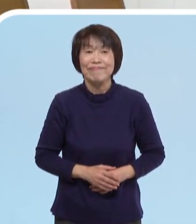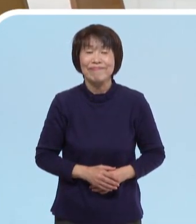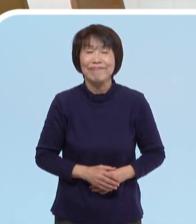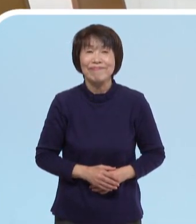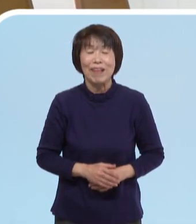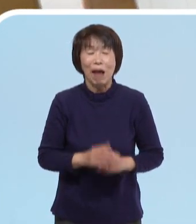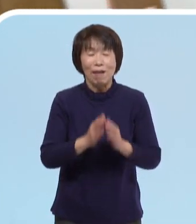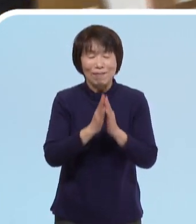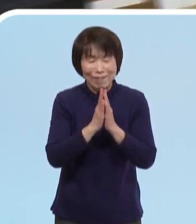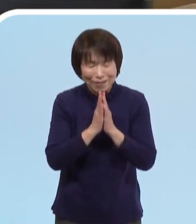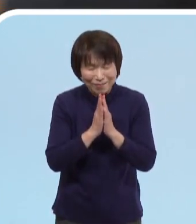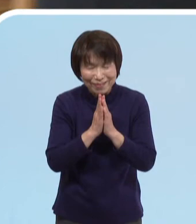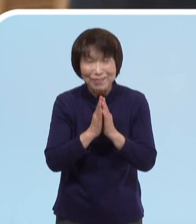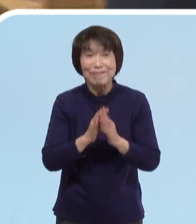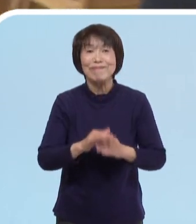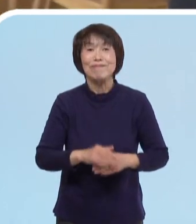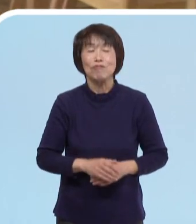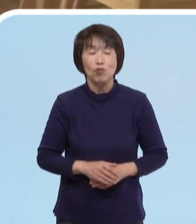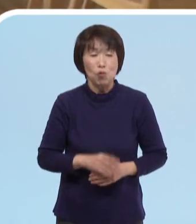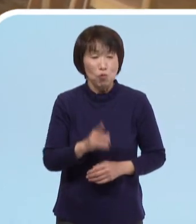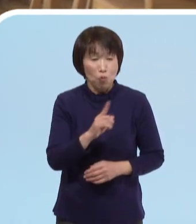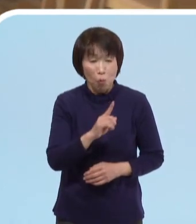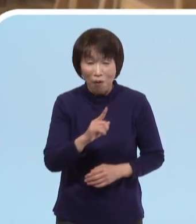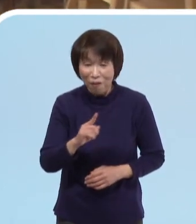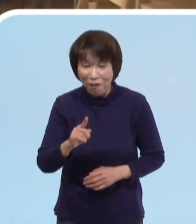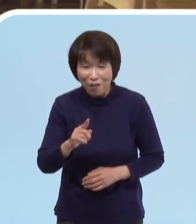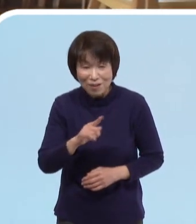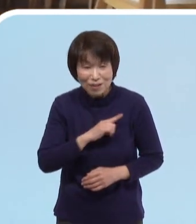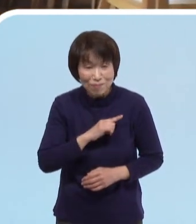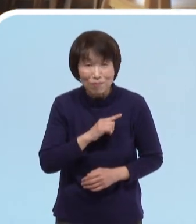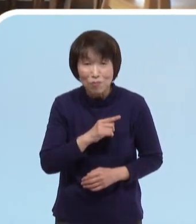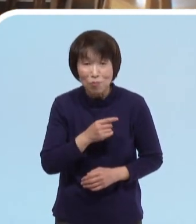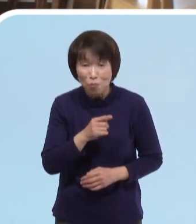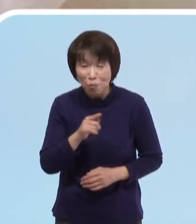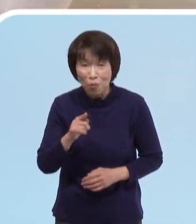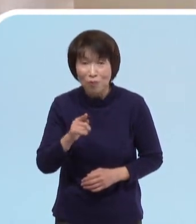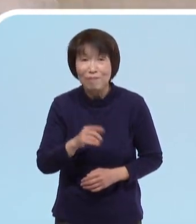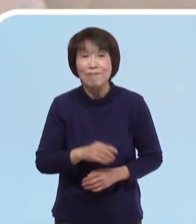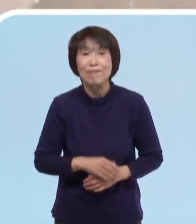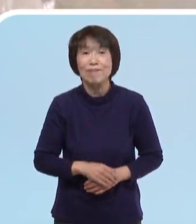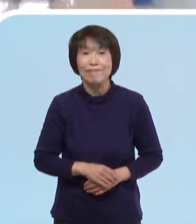いただきます。 ぜひ召し上がってください。 何からいただこうかなと思うんですけど、